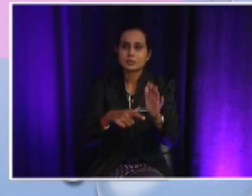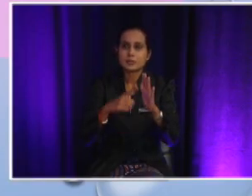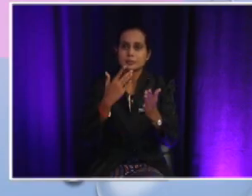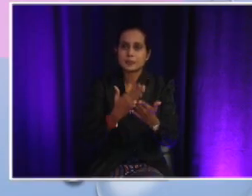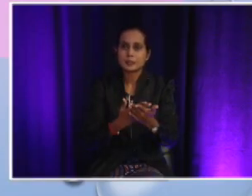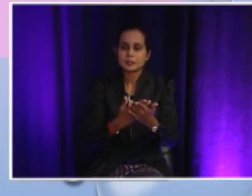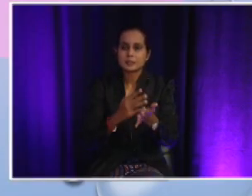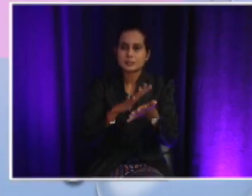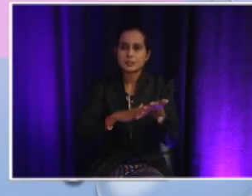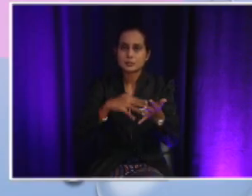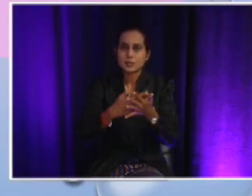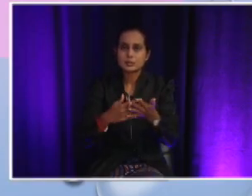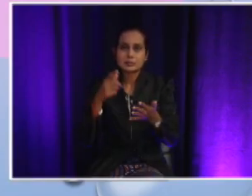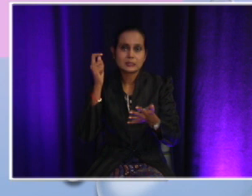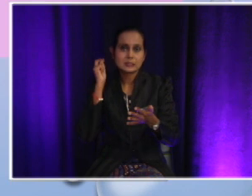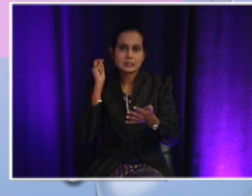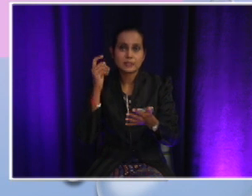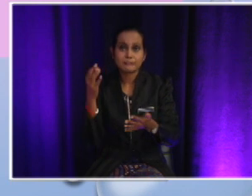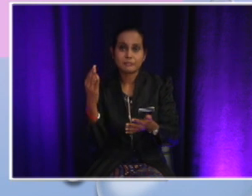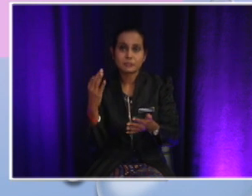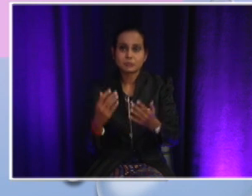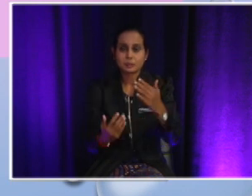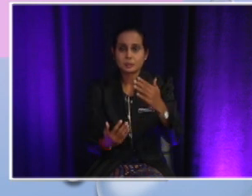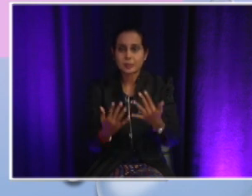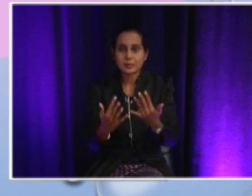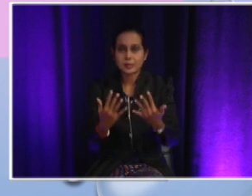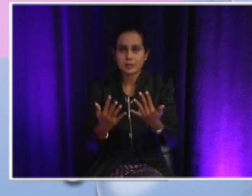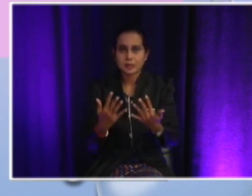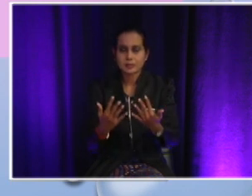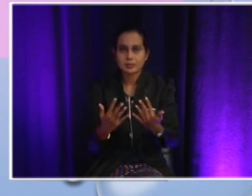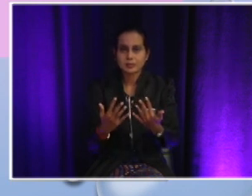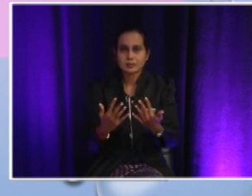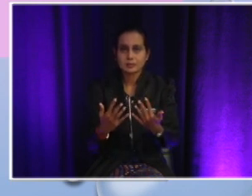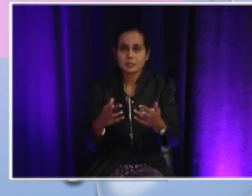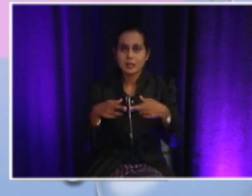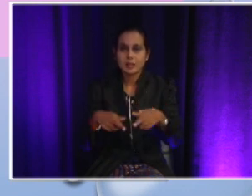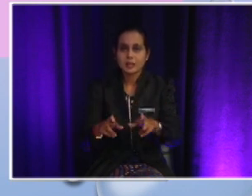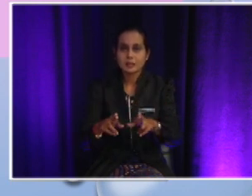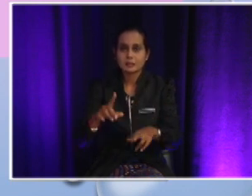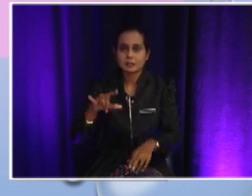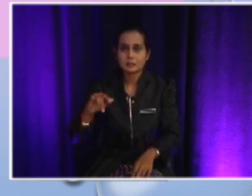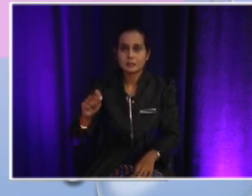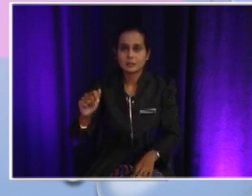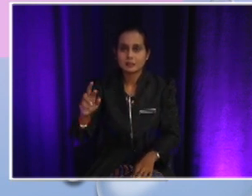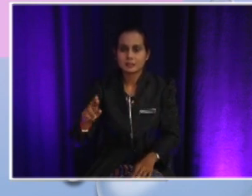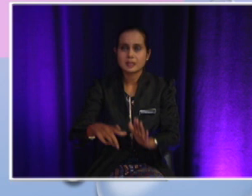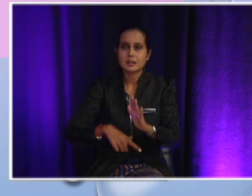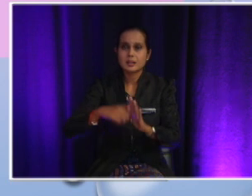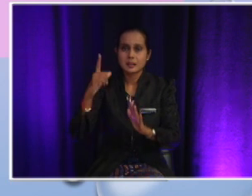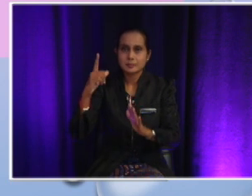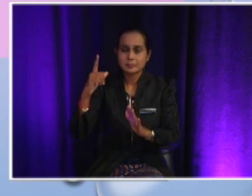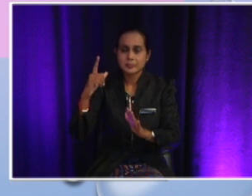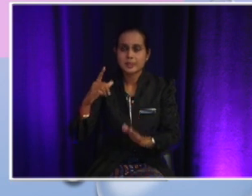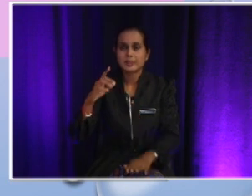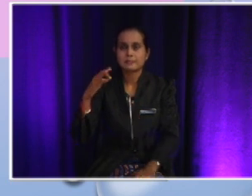pada jadual yang tadi. Okey, fuse terbakar. Kita tulis balik semula. Fuse terbakar. Arus litar melalui fuse melebihi kadar fuse